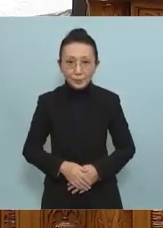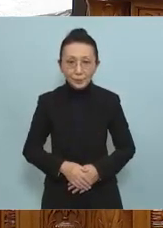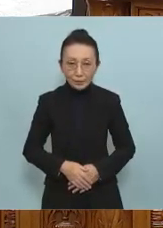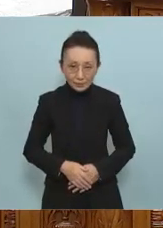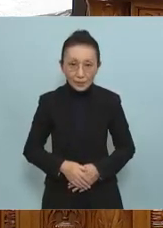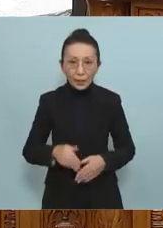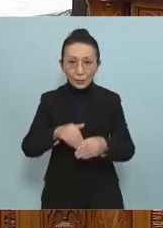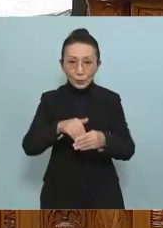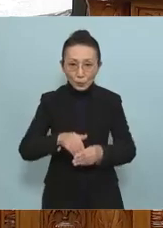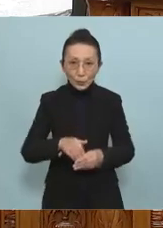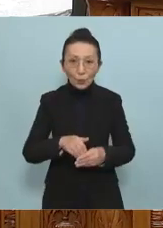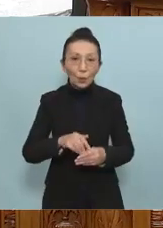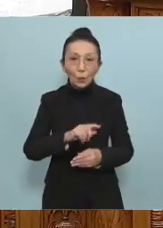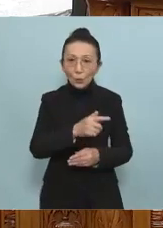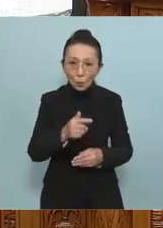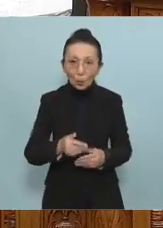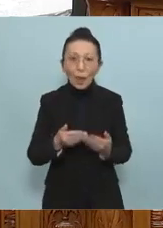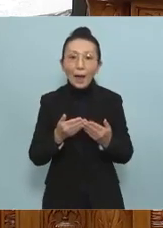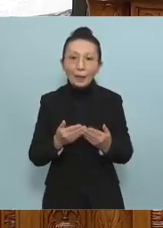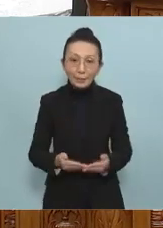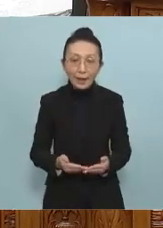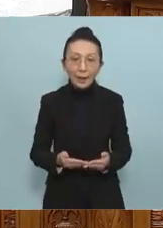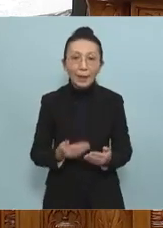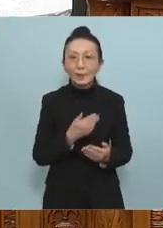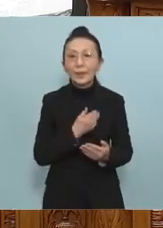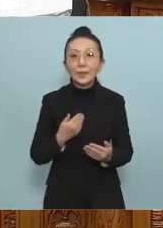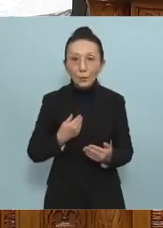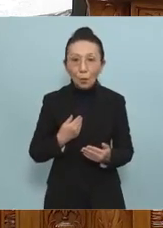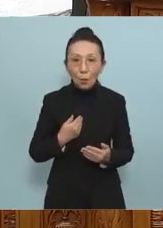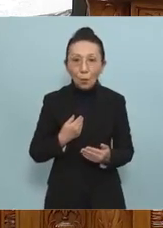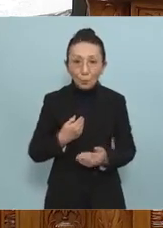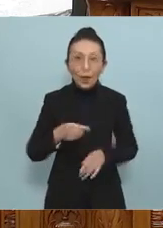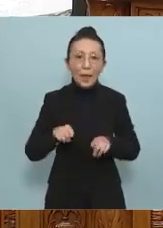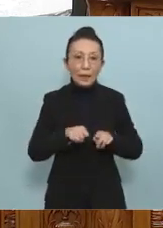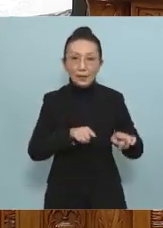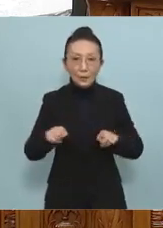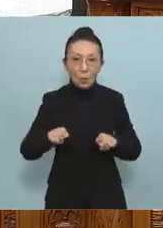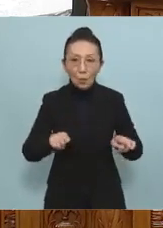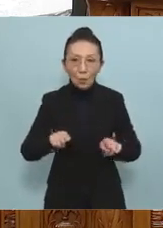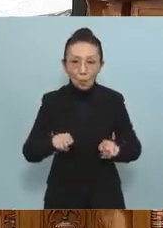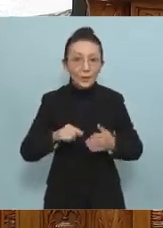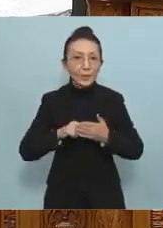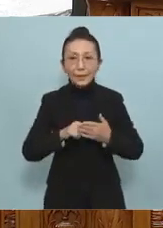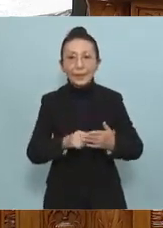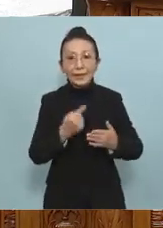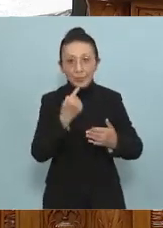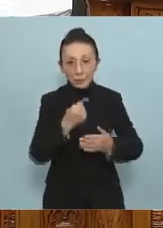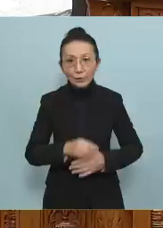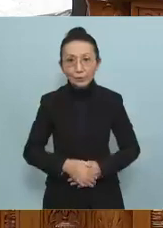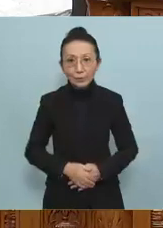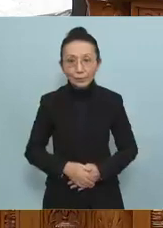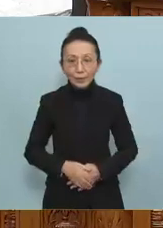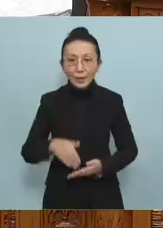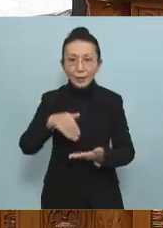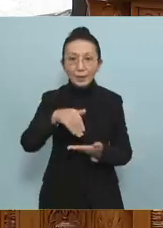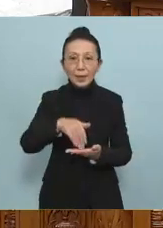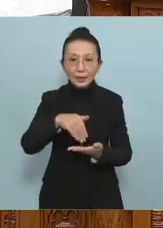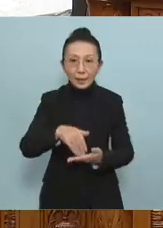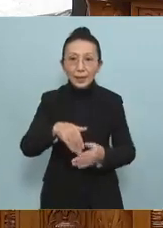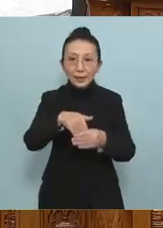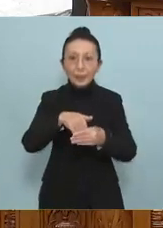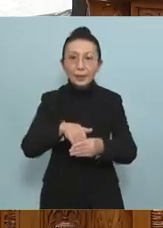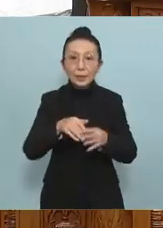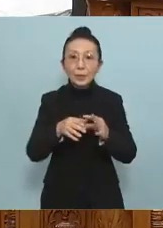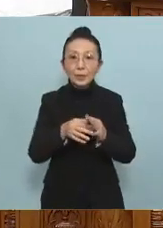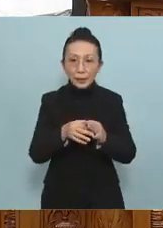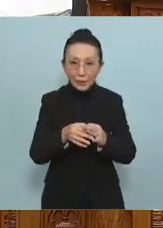や雇用安定が図られるよう、指導監督等、徹底してまいります。最低賃金については、す